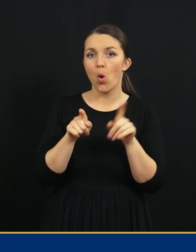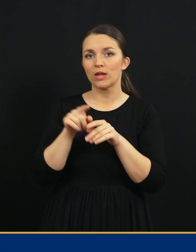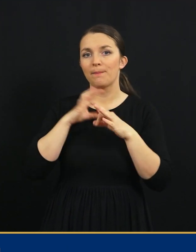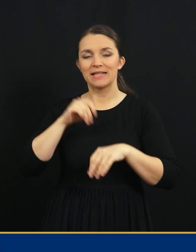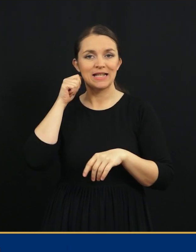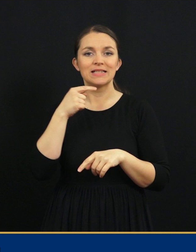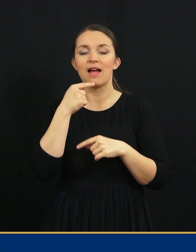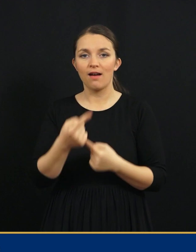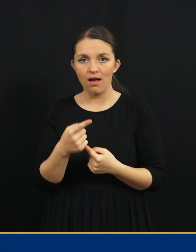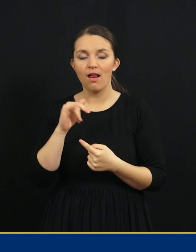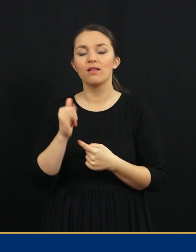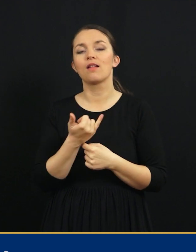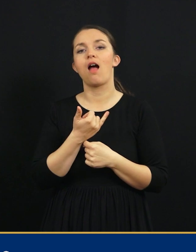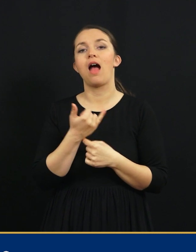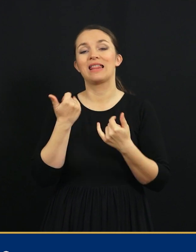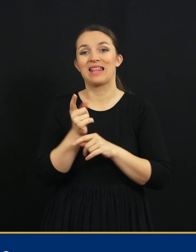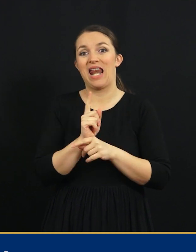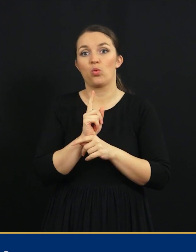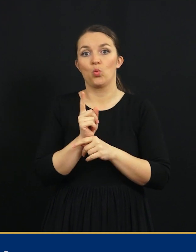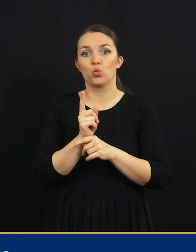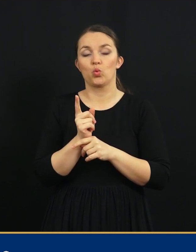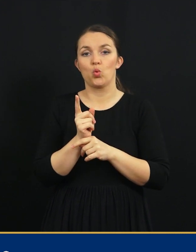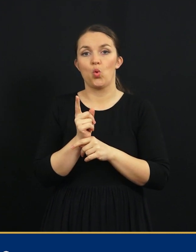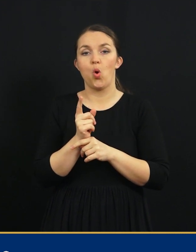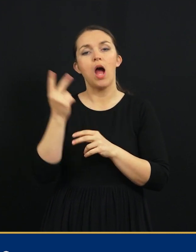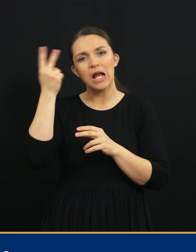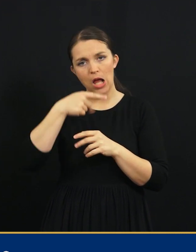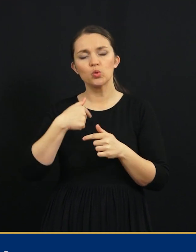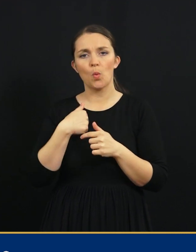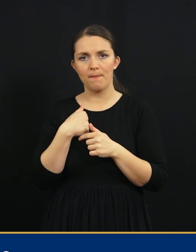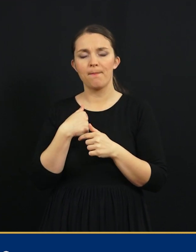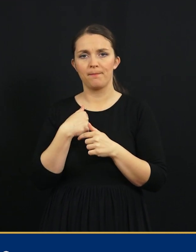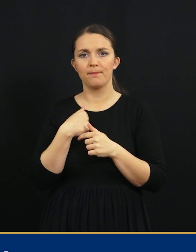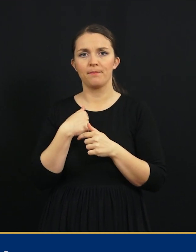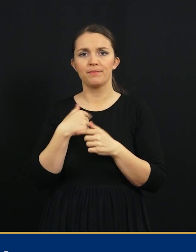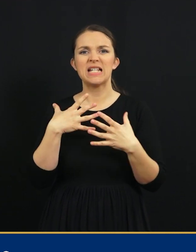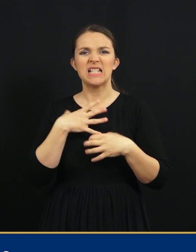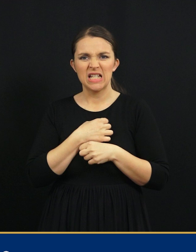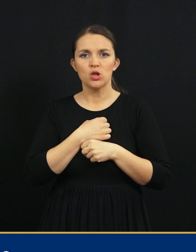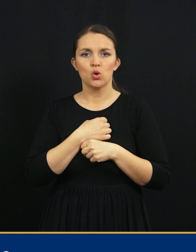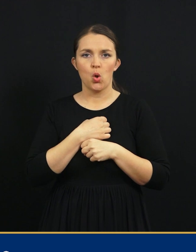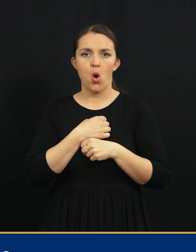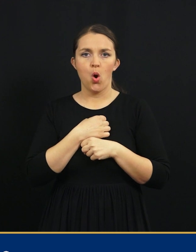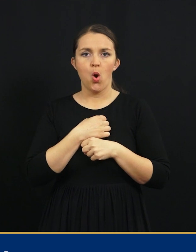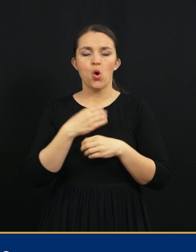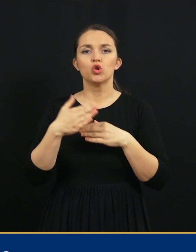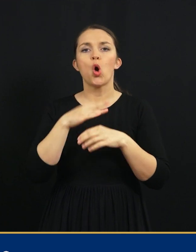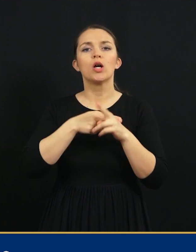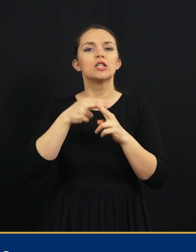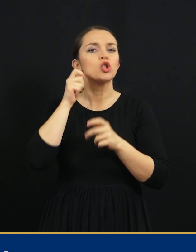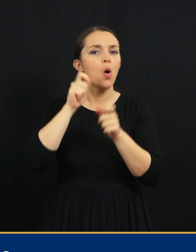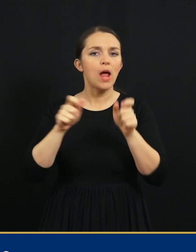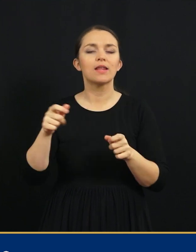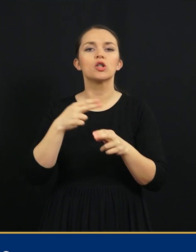kot je predsednica rekla, da trenutno razumem stisko